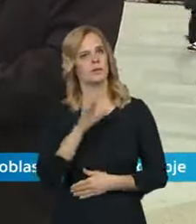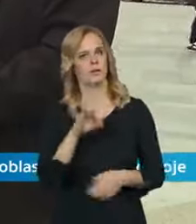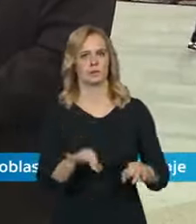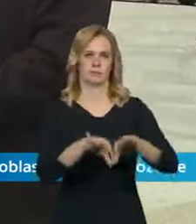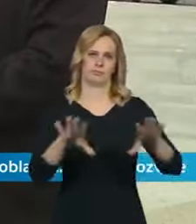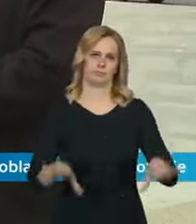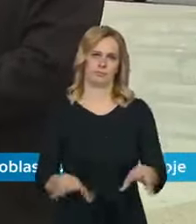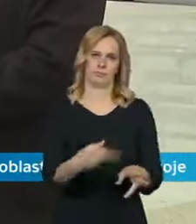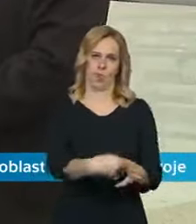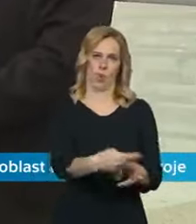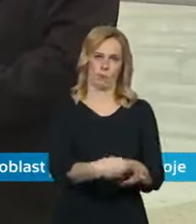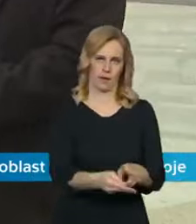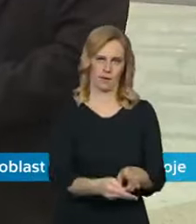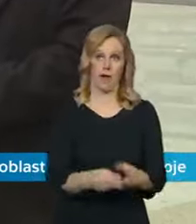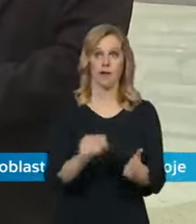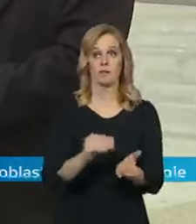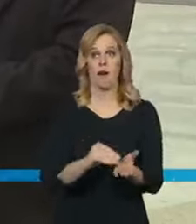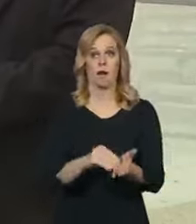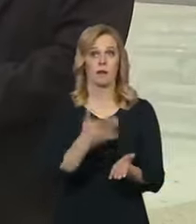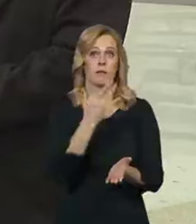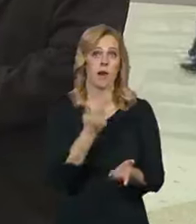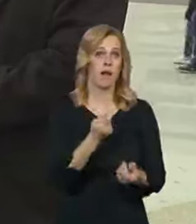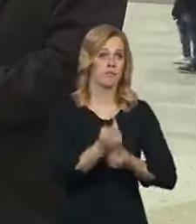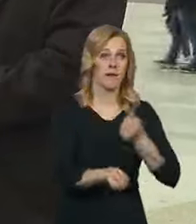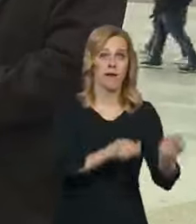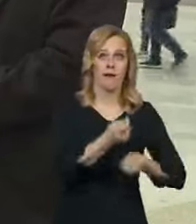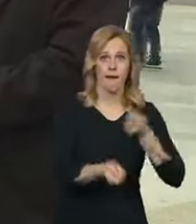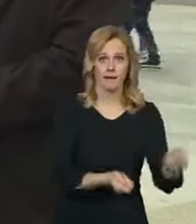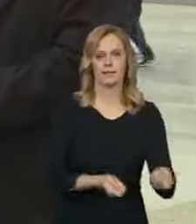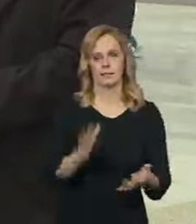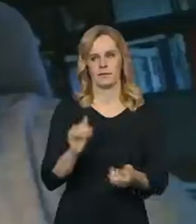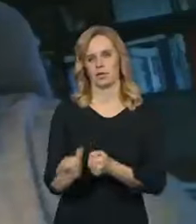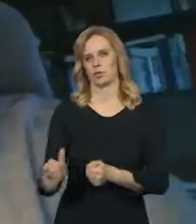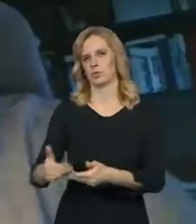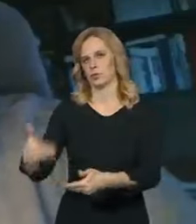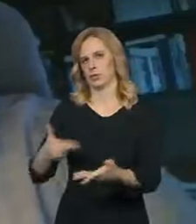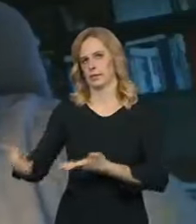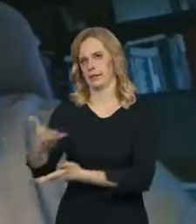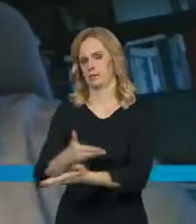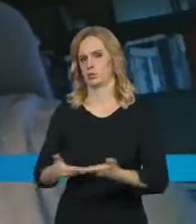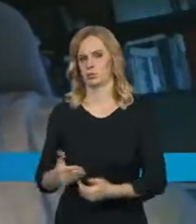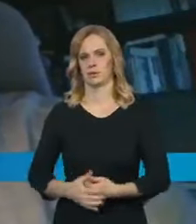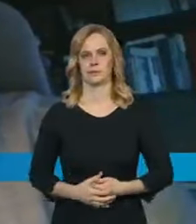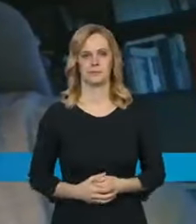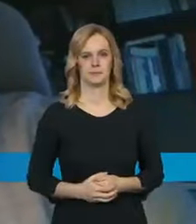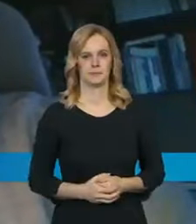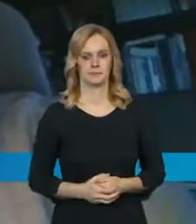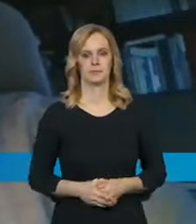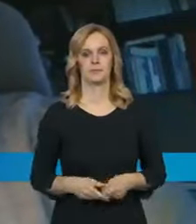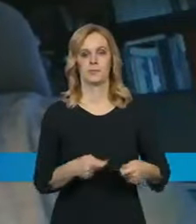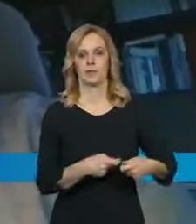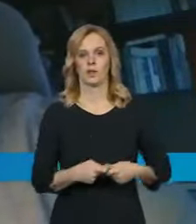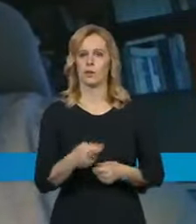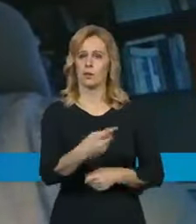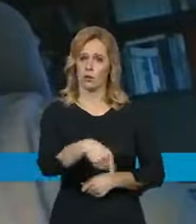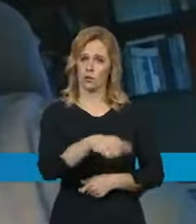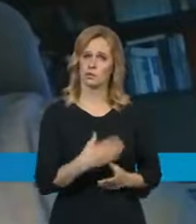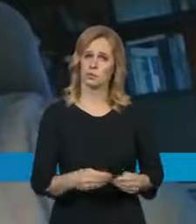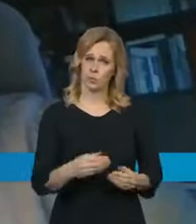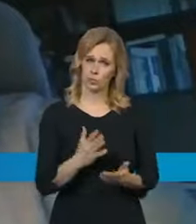A o těch nákladech bude určitě ještě poměrně vysoká náročná debata. Většina té koalice tady 5 let o tom mluví, že